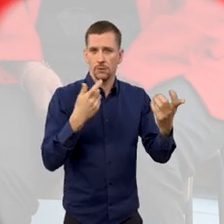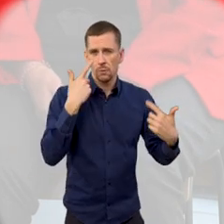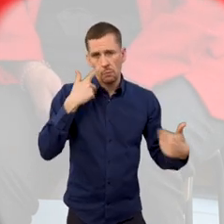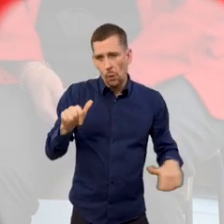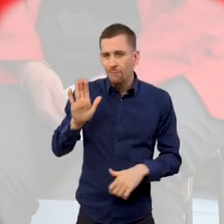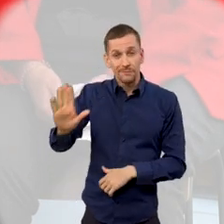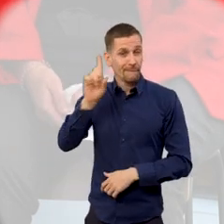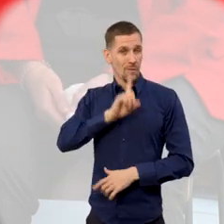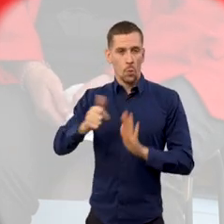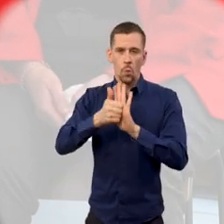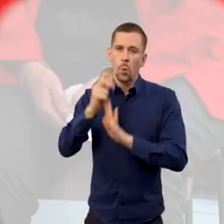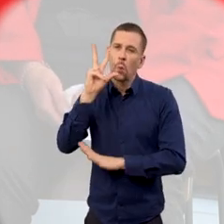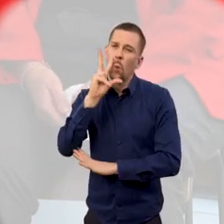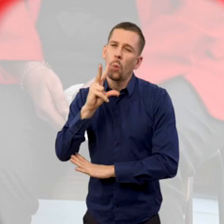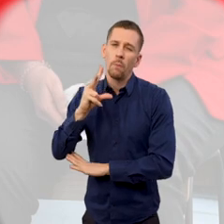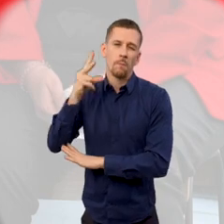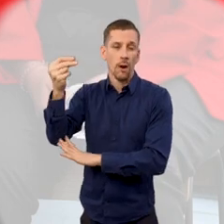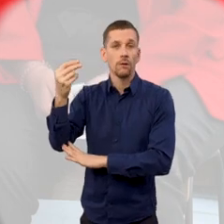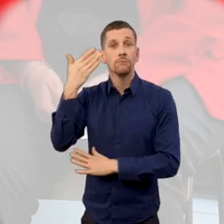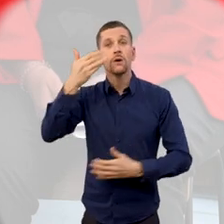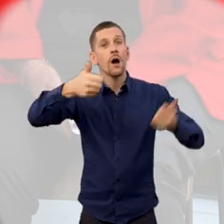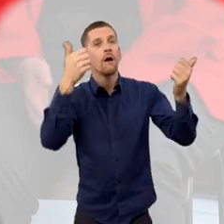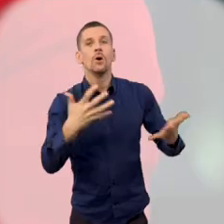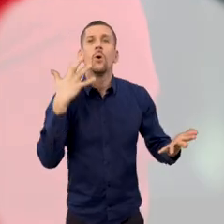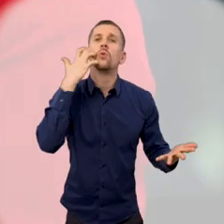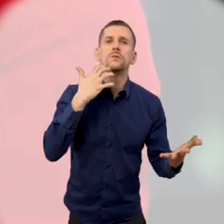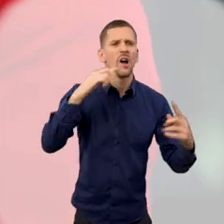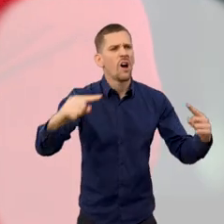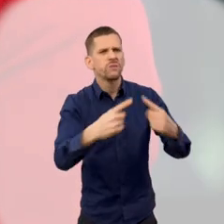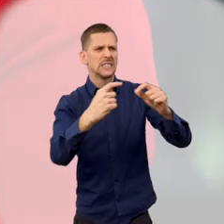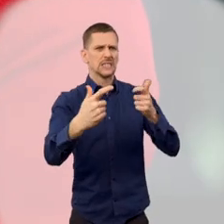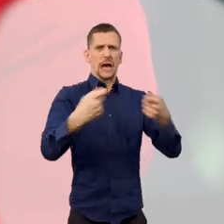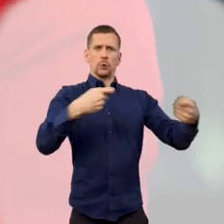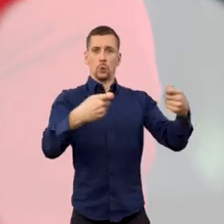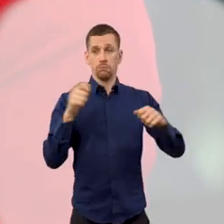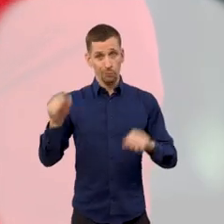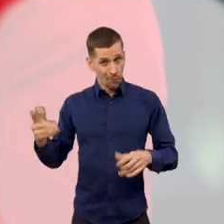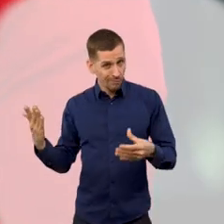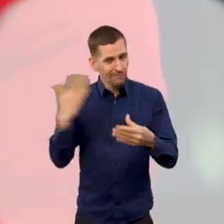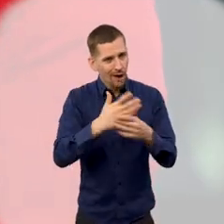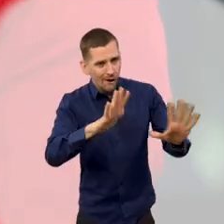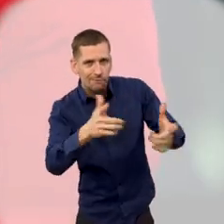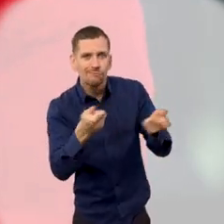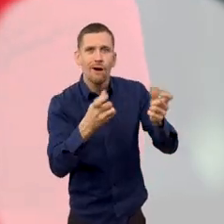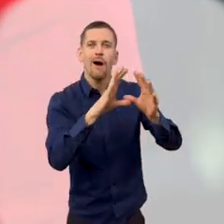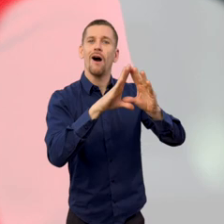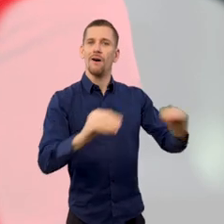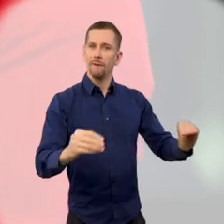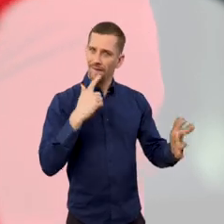trouve, de la médiation. C'est-à-dire que quand il y a des problématiques, parce que bon, nous, c'est des ados, donc avec les hormones, tout ça, un peu.